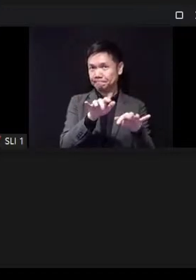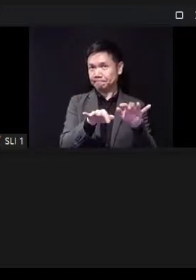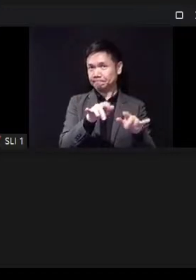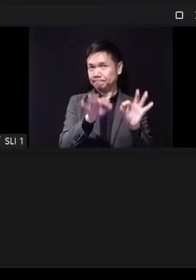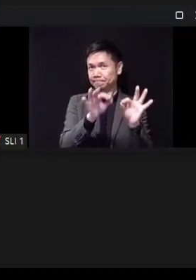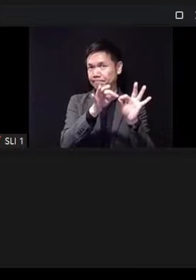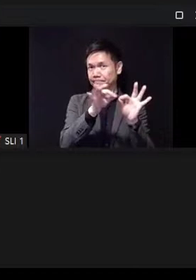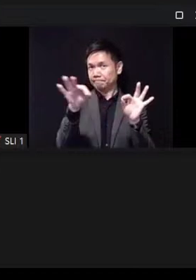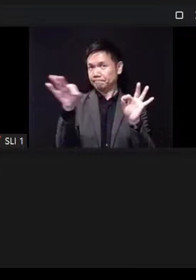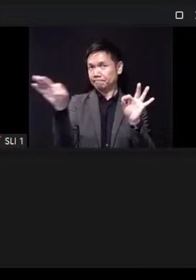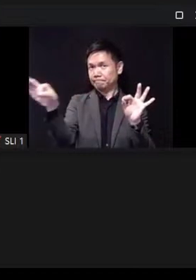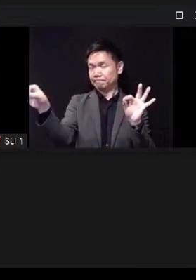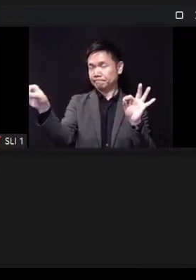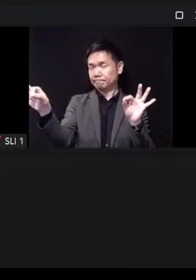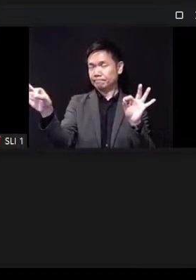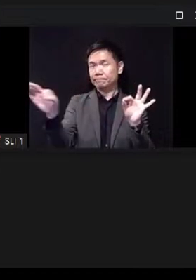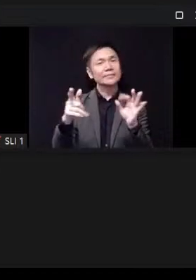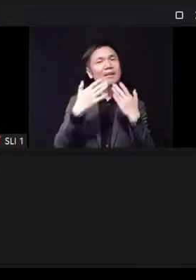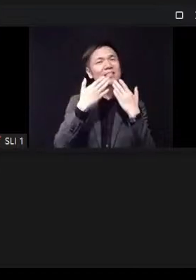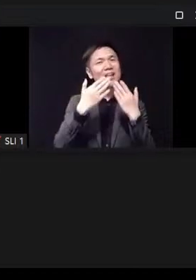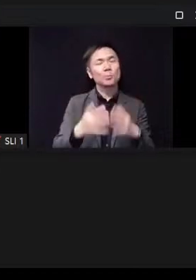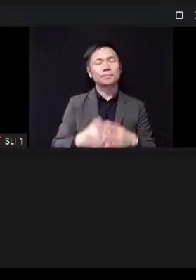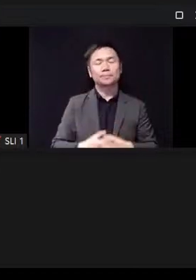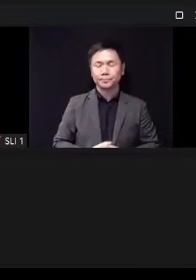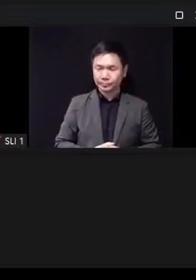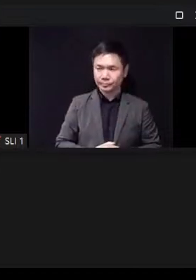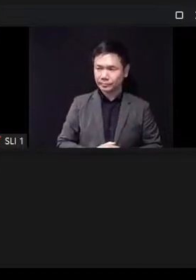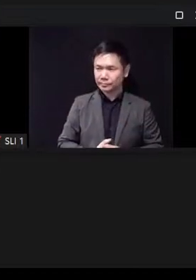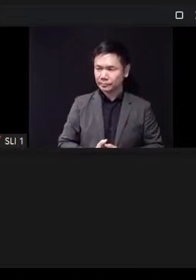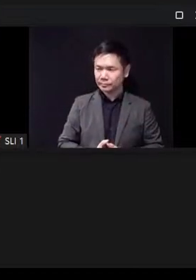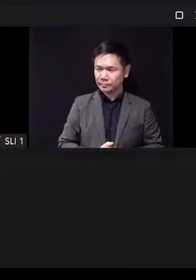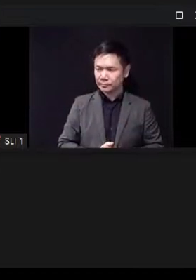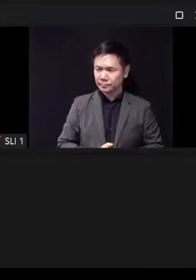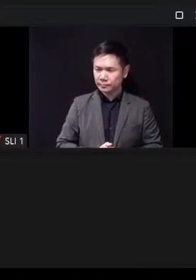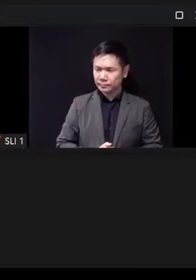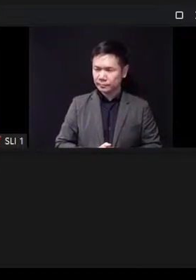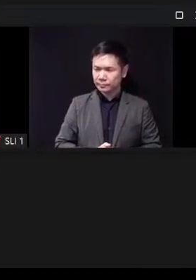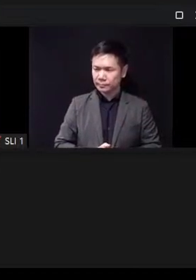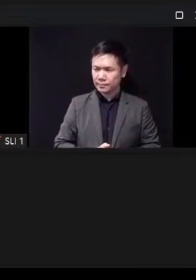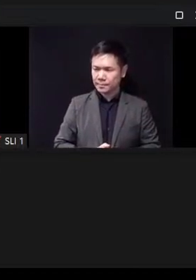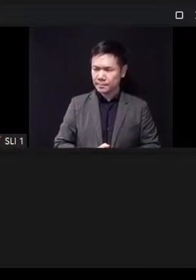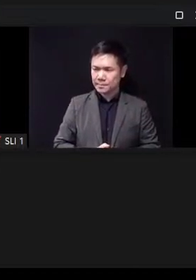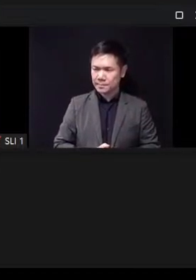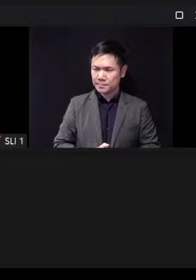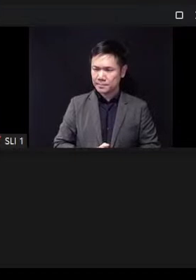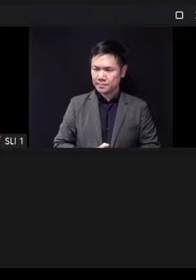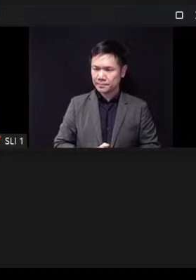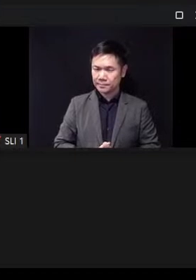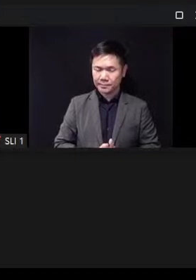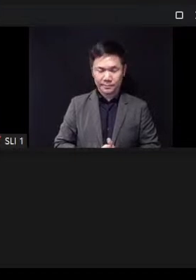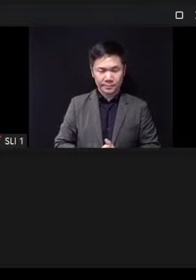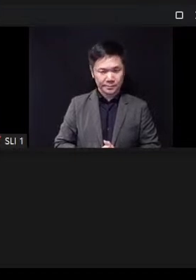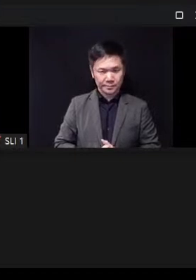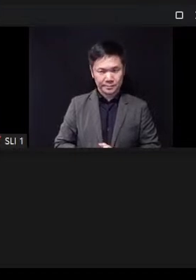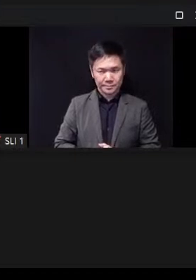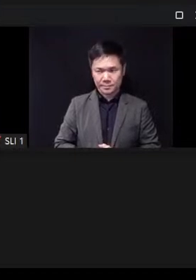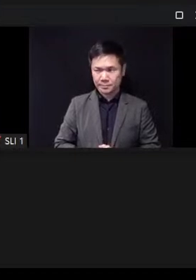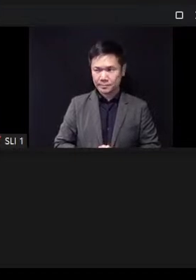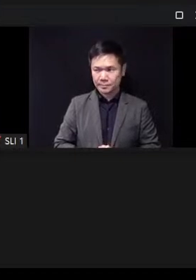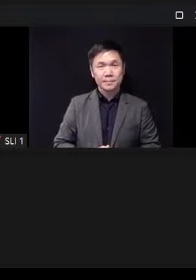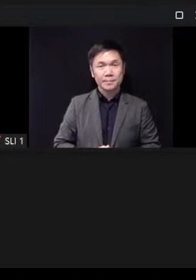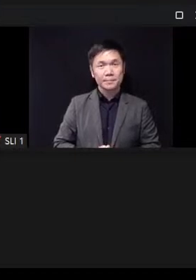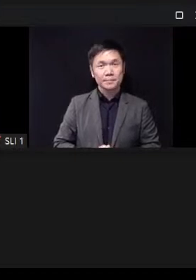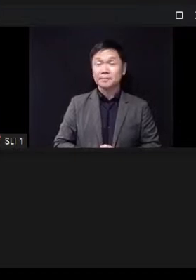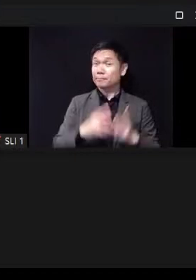Благодарю вас, госпожа председатель. При этих условиях, при условии включения